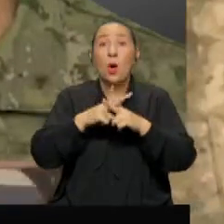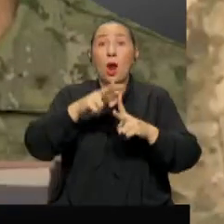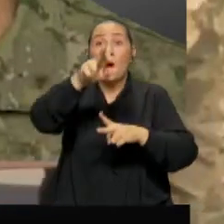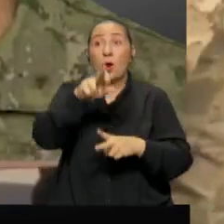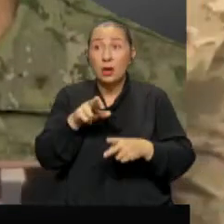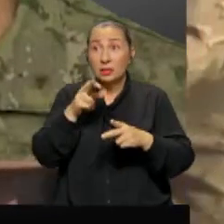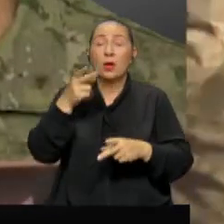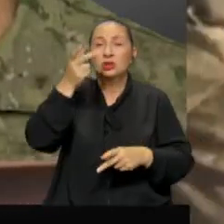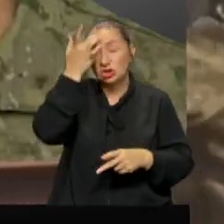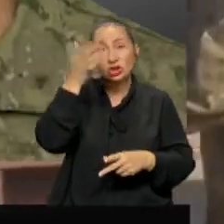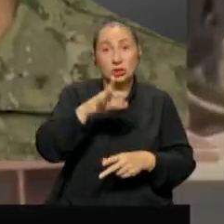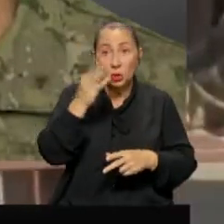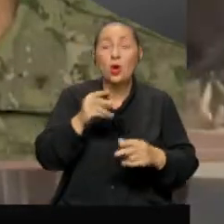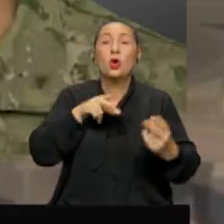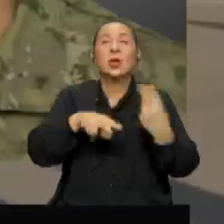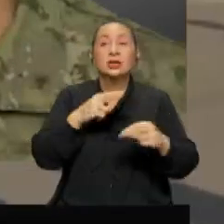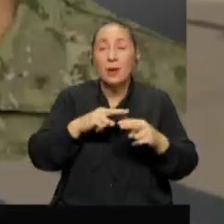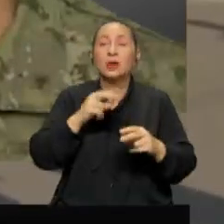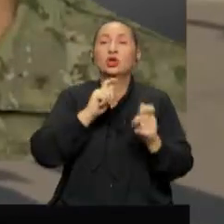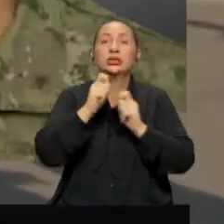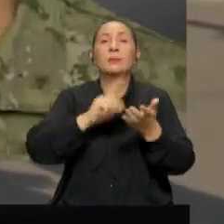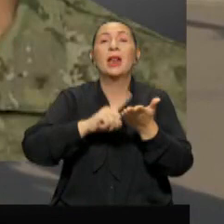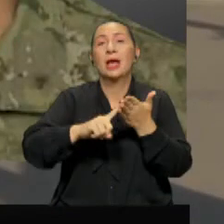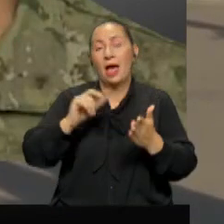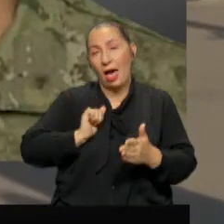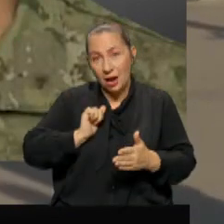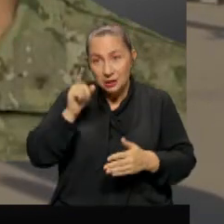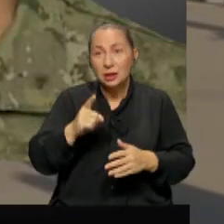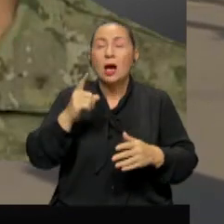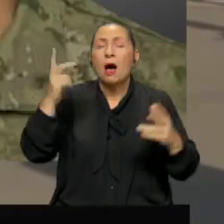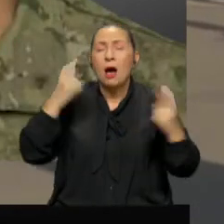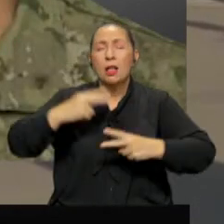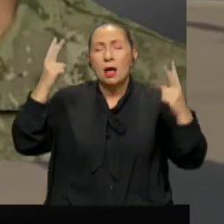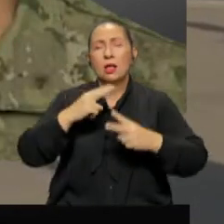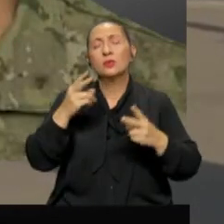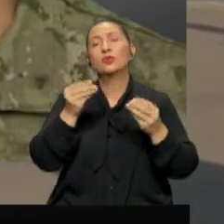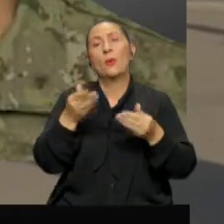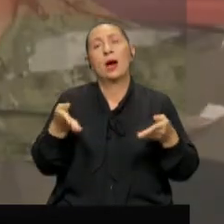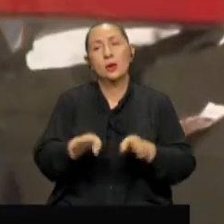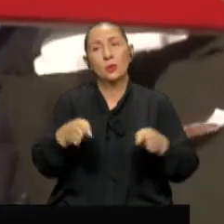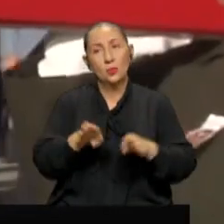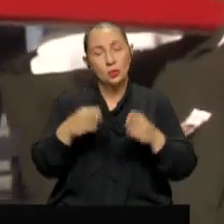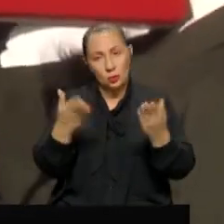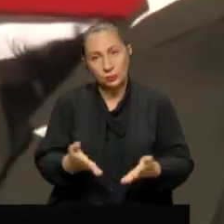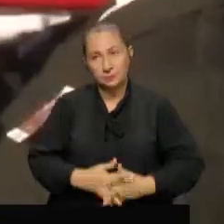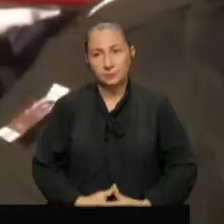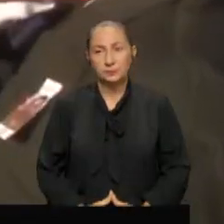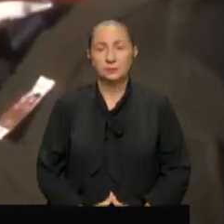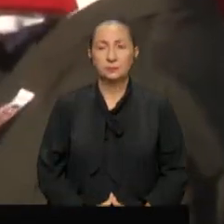saldırısında şehit düşen ulaştırma sözleşmeli er İsmet Aybek, gözyaşlarıyla vatan toprağına emanet edildi.